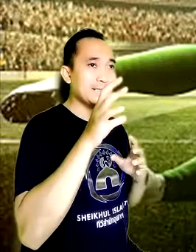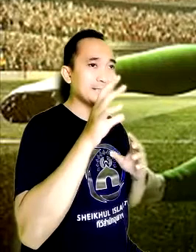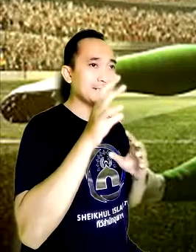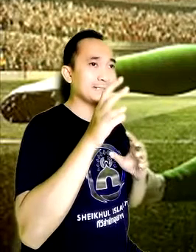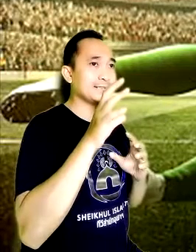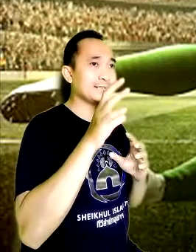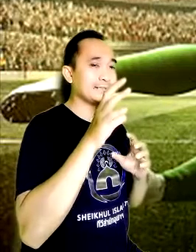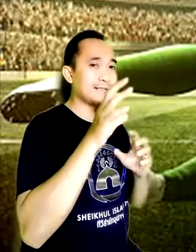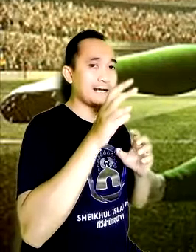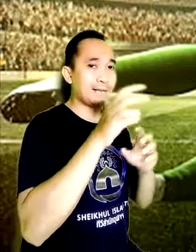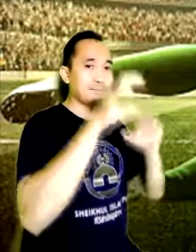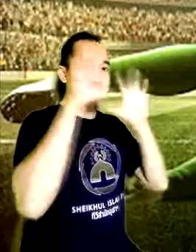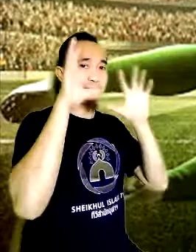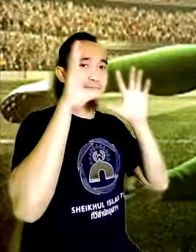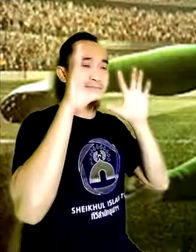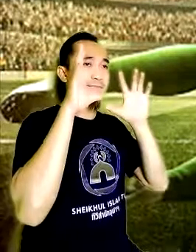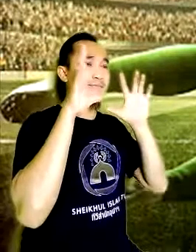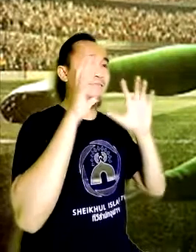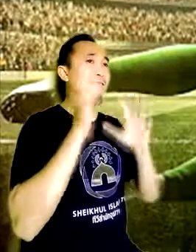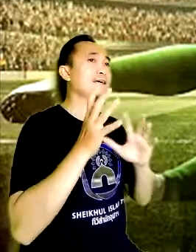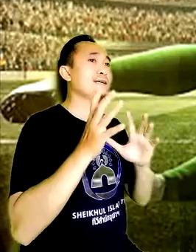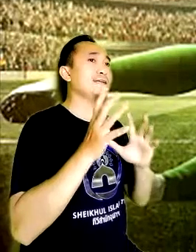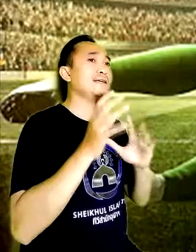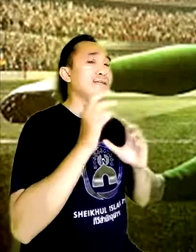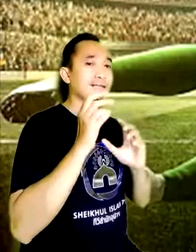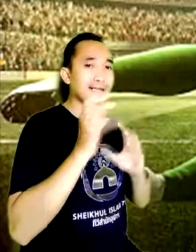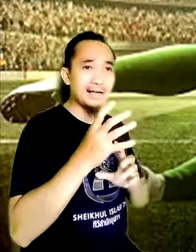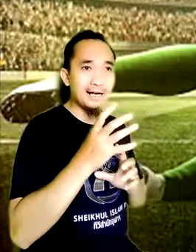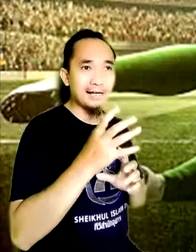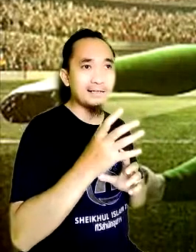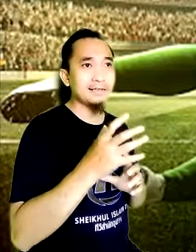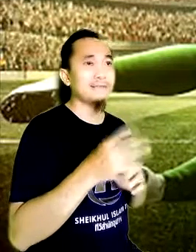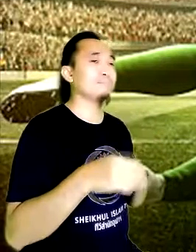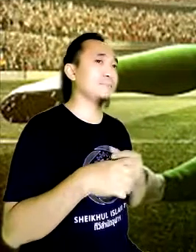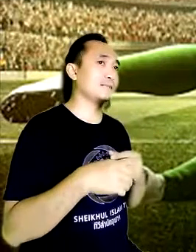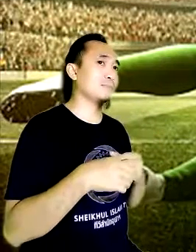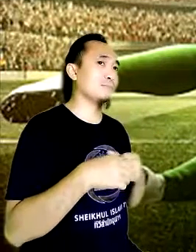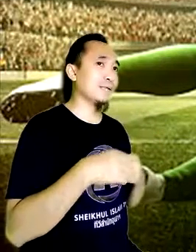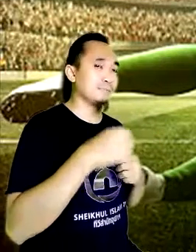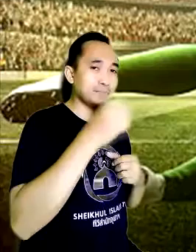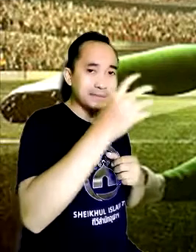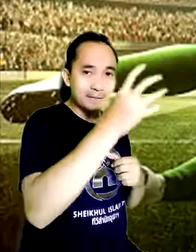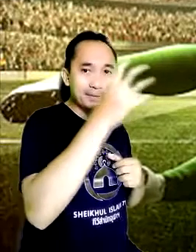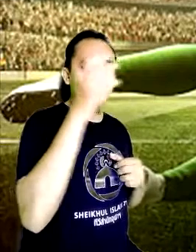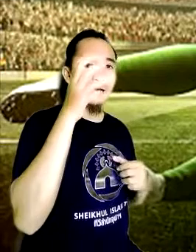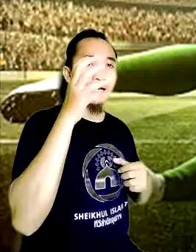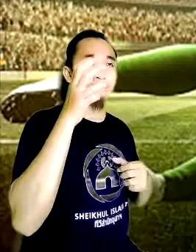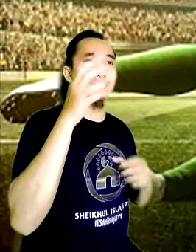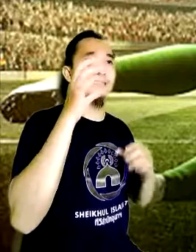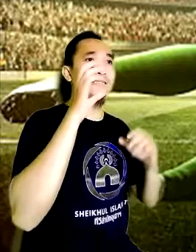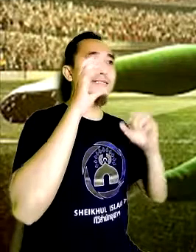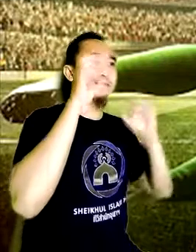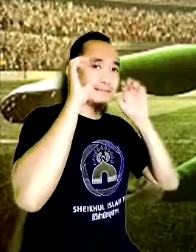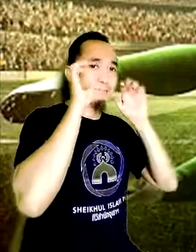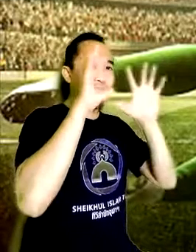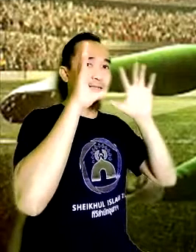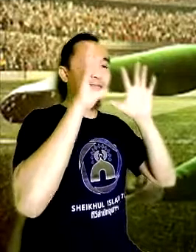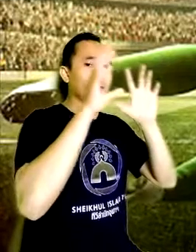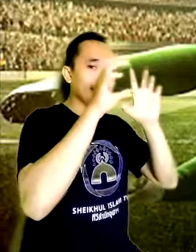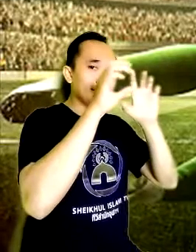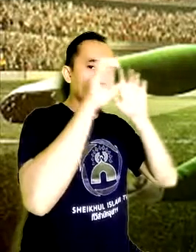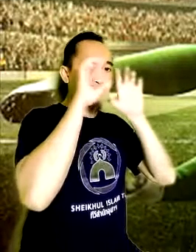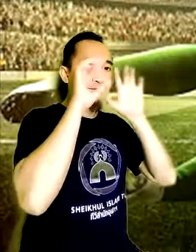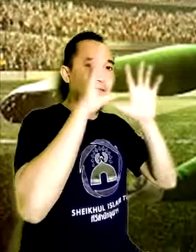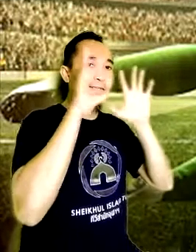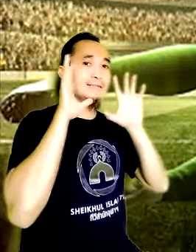dia berhenti ketika ditangkap. Sehingga gaya bisa membuat benda bergerak menjadi